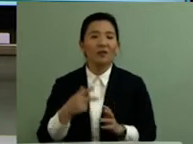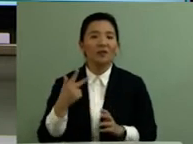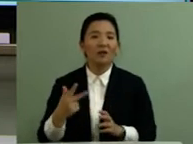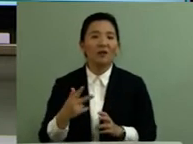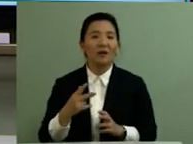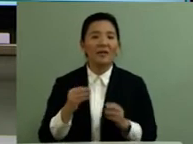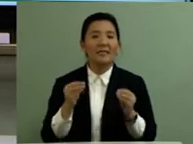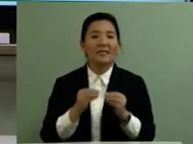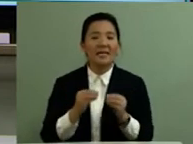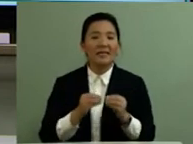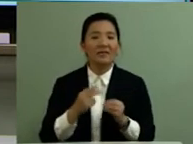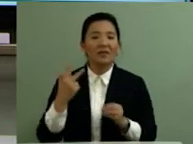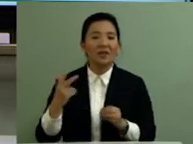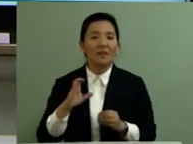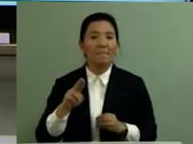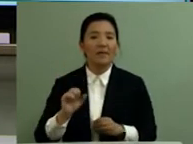8,3 на 10 в третьей